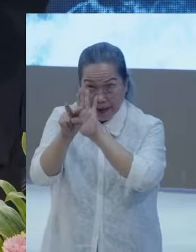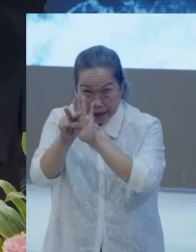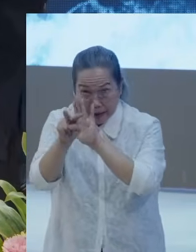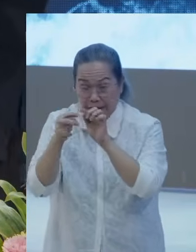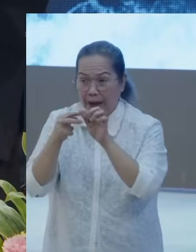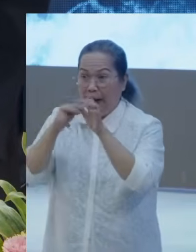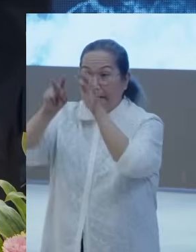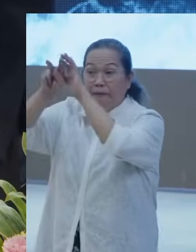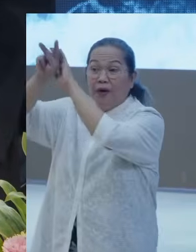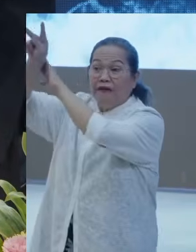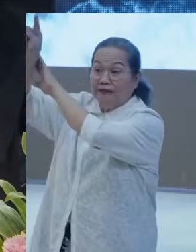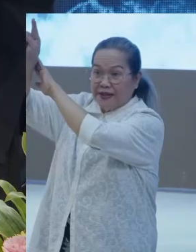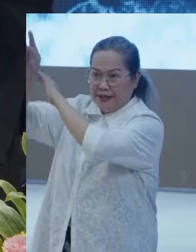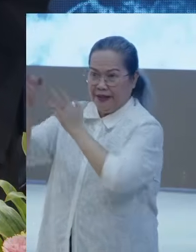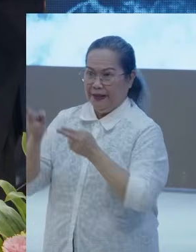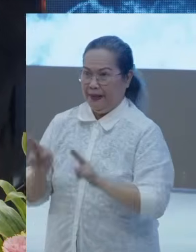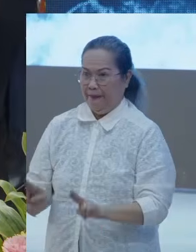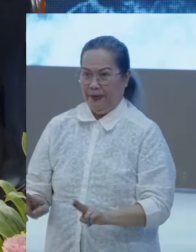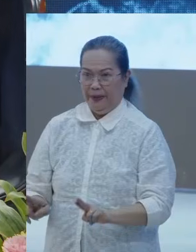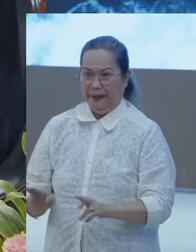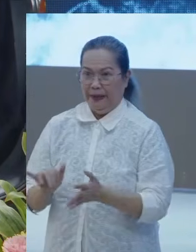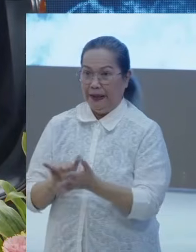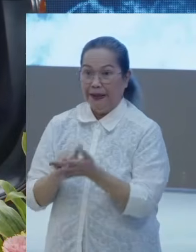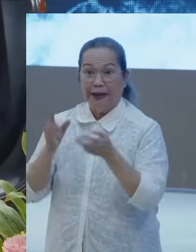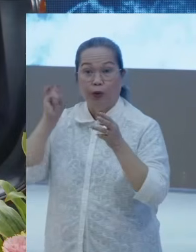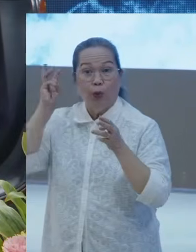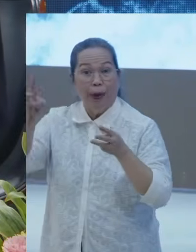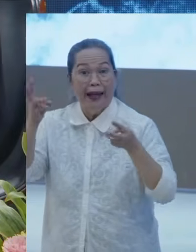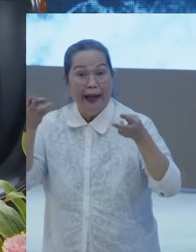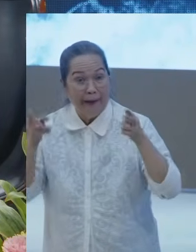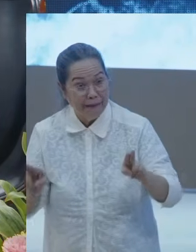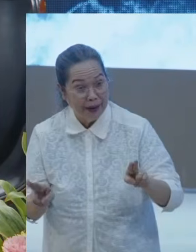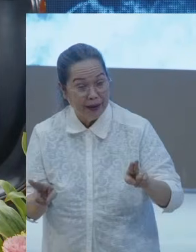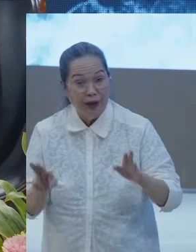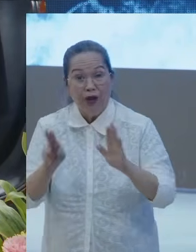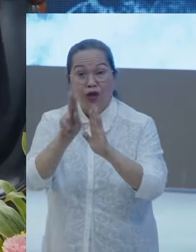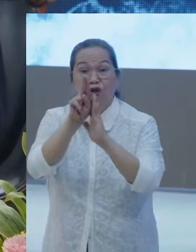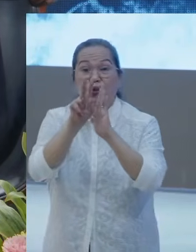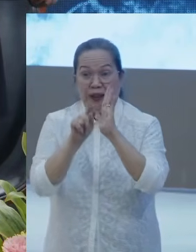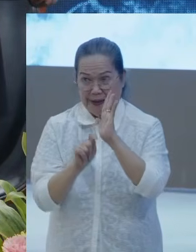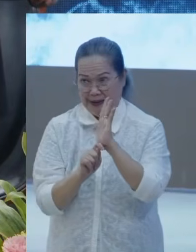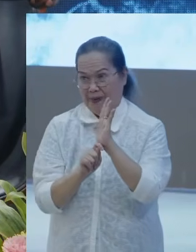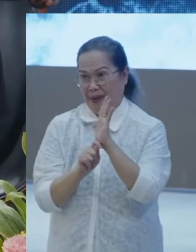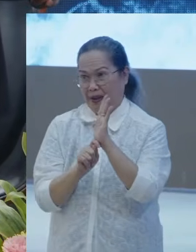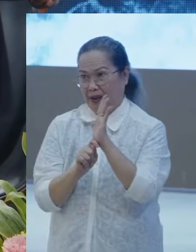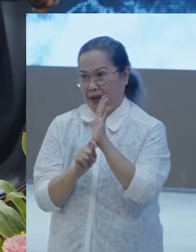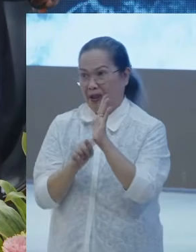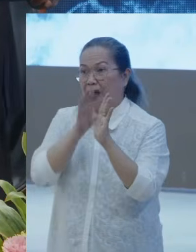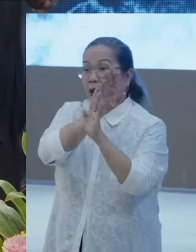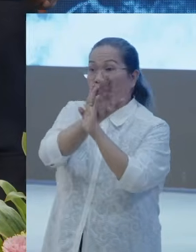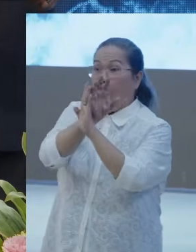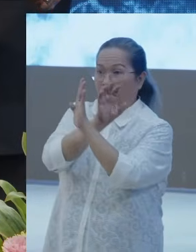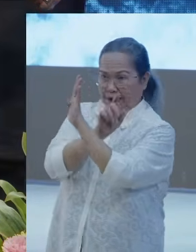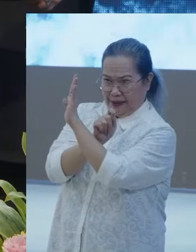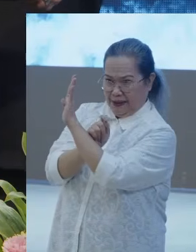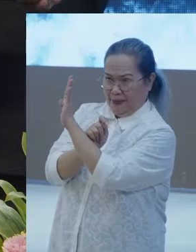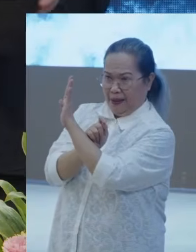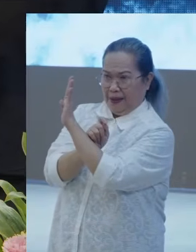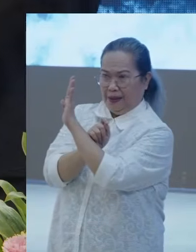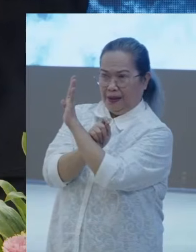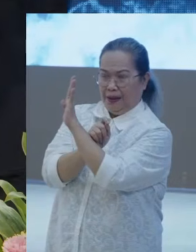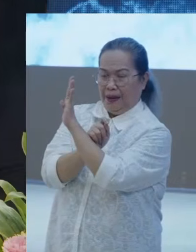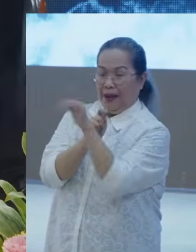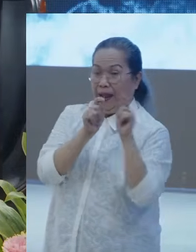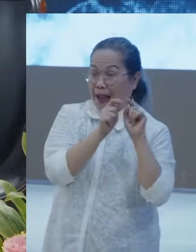isang propesiya, kumbaga, ng mangyayari sa New Testament. Si Jonah po